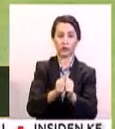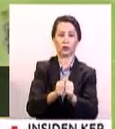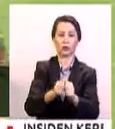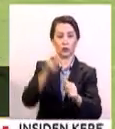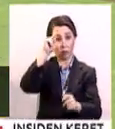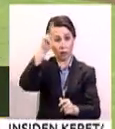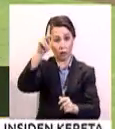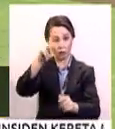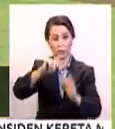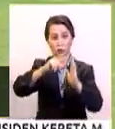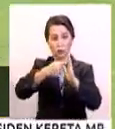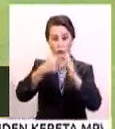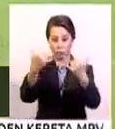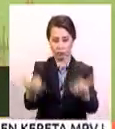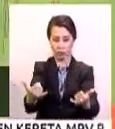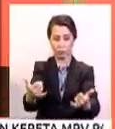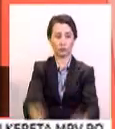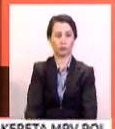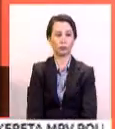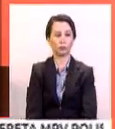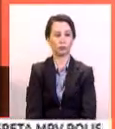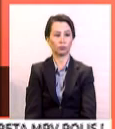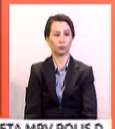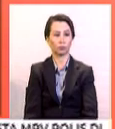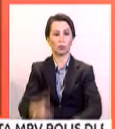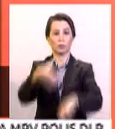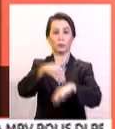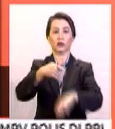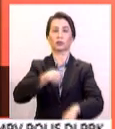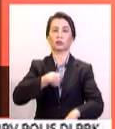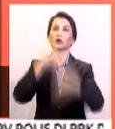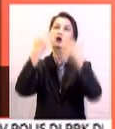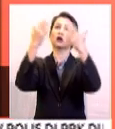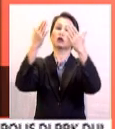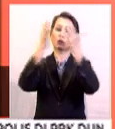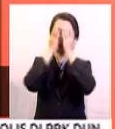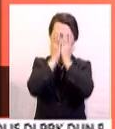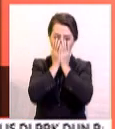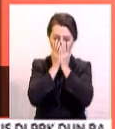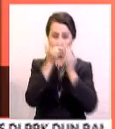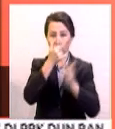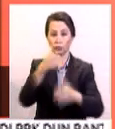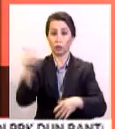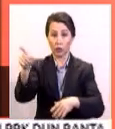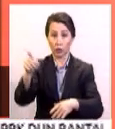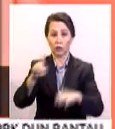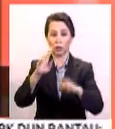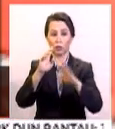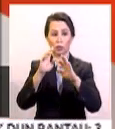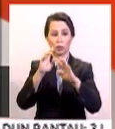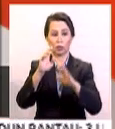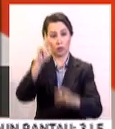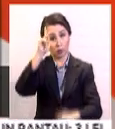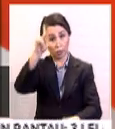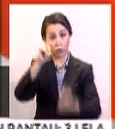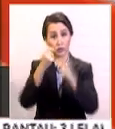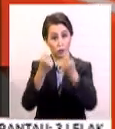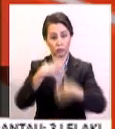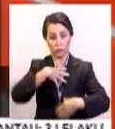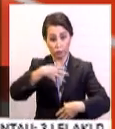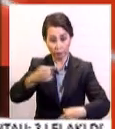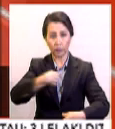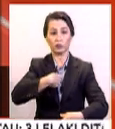Warriors yang berkuat kuasa hari ini. Pada saya bersyukur alhamdulillah kerana saya masih lagi diterima oleh pasukan Kelantan,